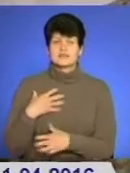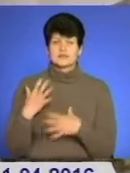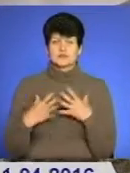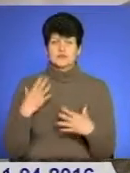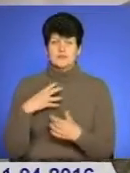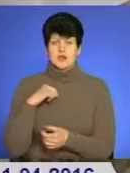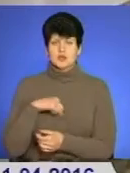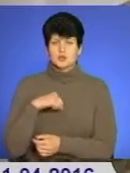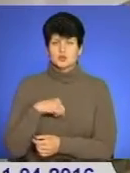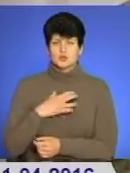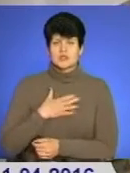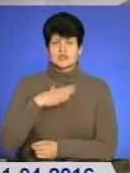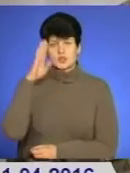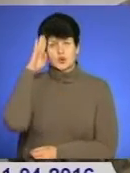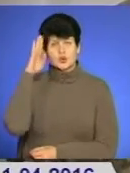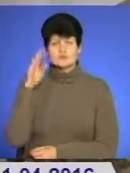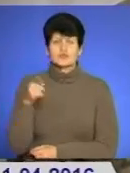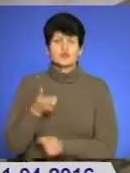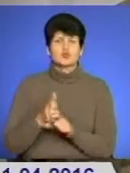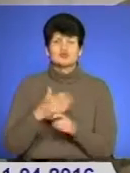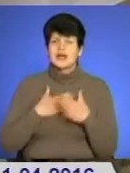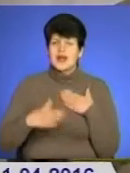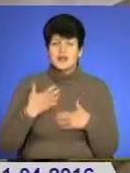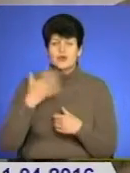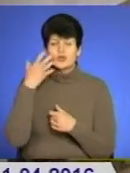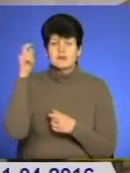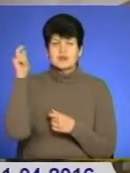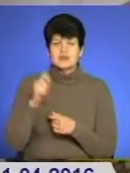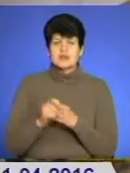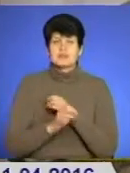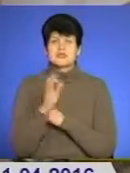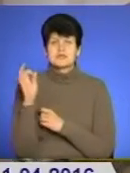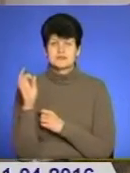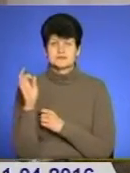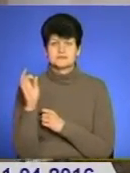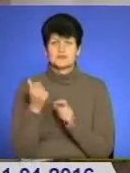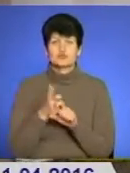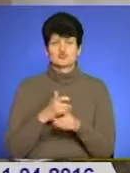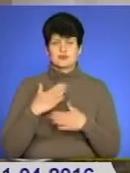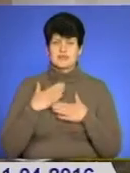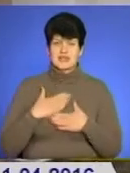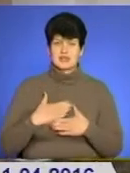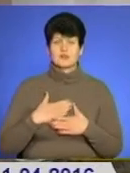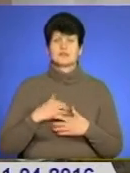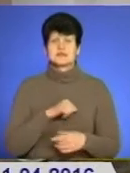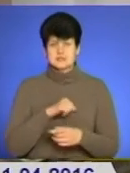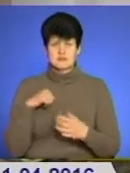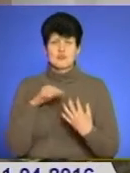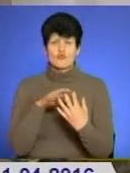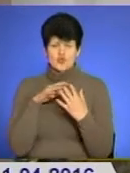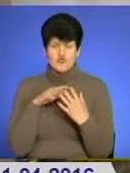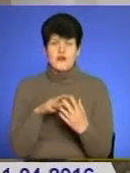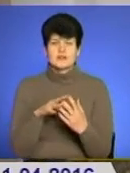бойовий дух наших хлопців. Вони дуже раді, коли ми приїжджаємо до них на схід. Дуже приємно, бо ми самі колись воювали, а тепер